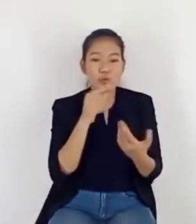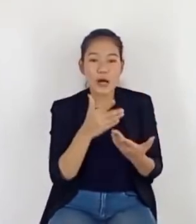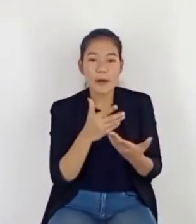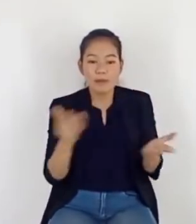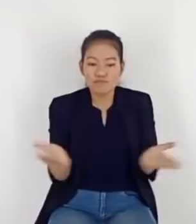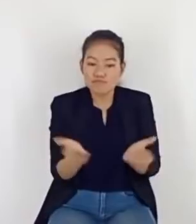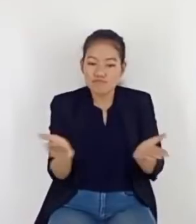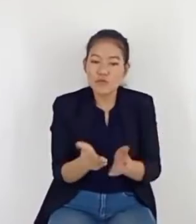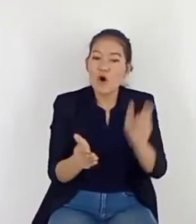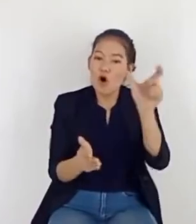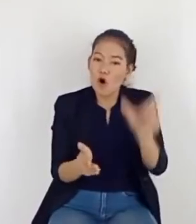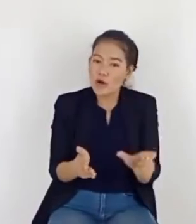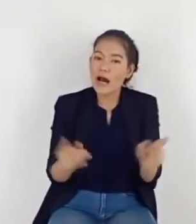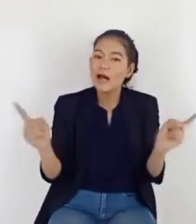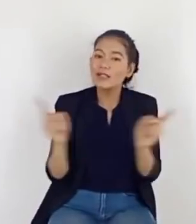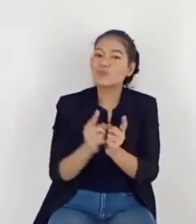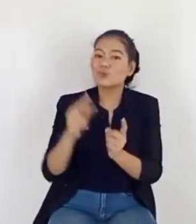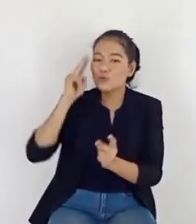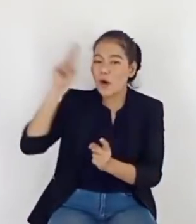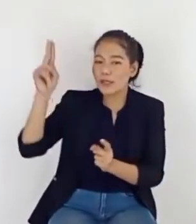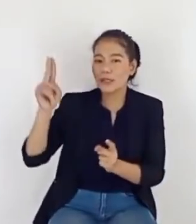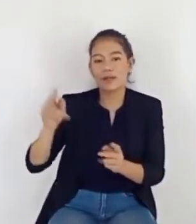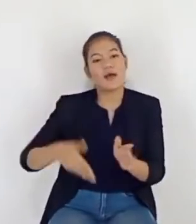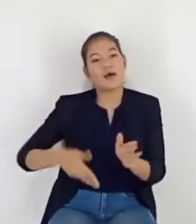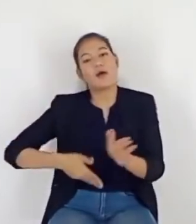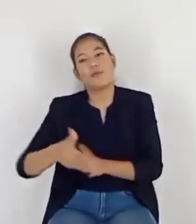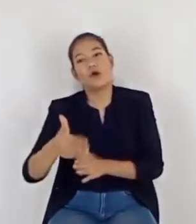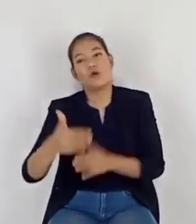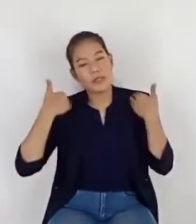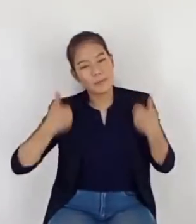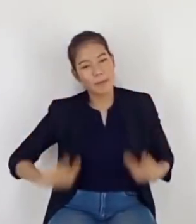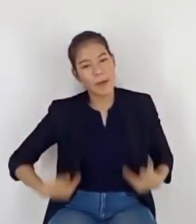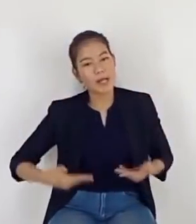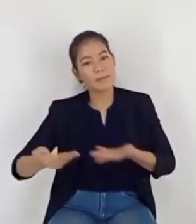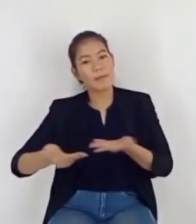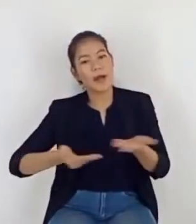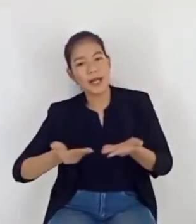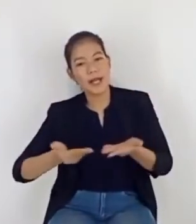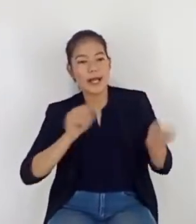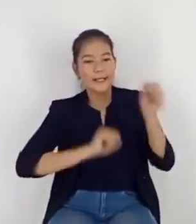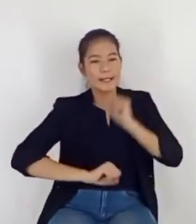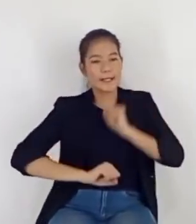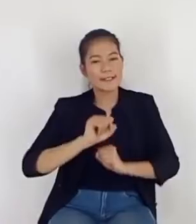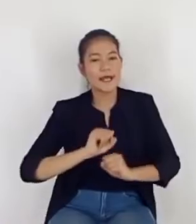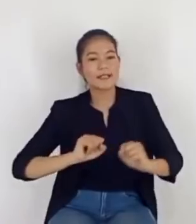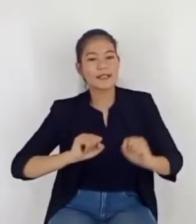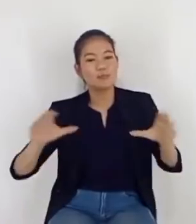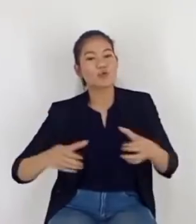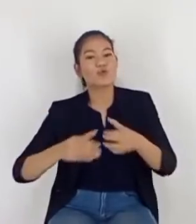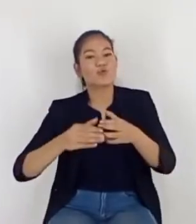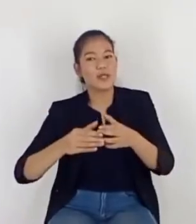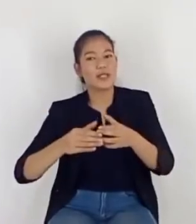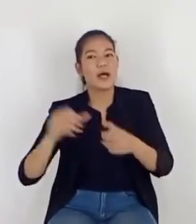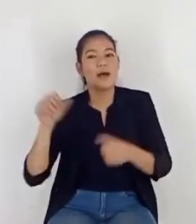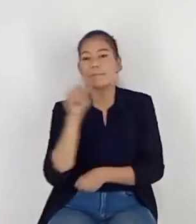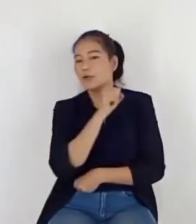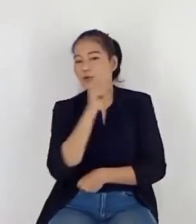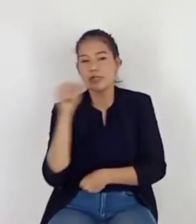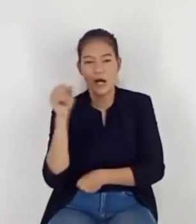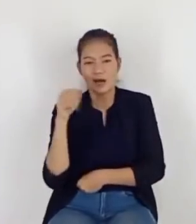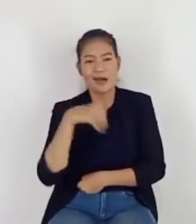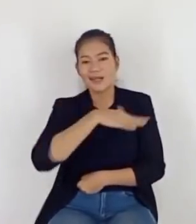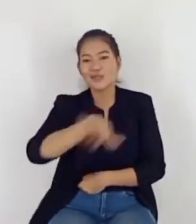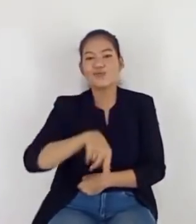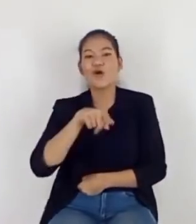Tuhan. Melalui badan pelayanan, melalui paduan suara, melalui kegiatan persekutuan di rumah, semuanya